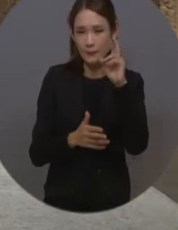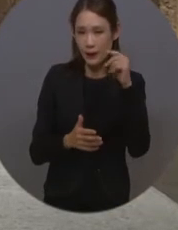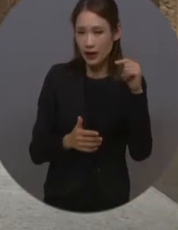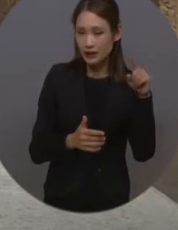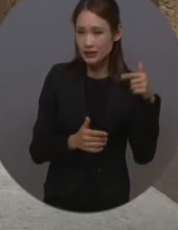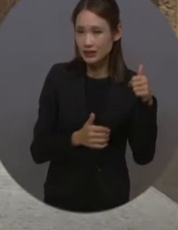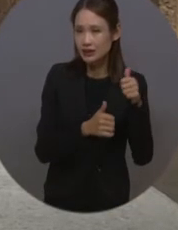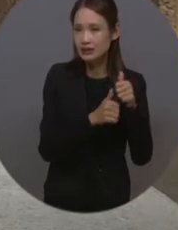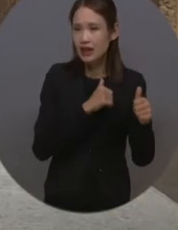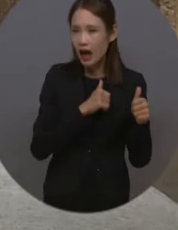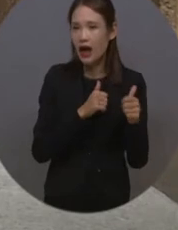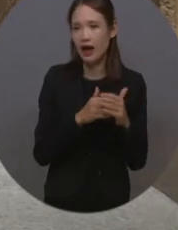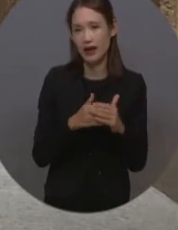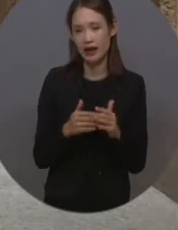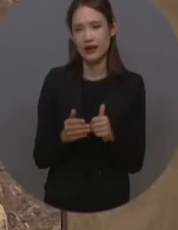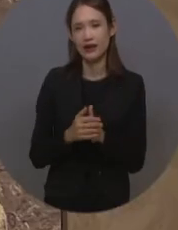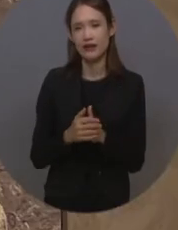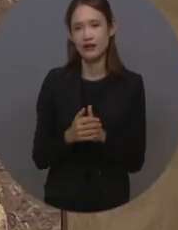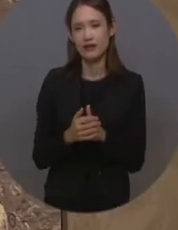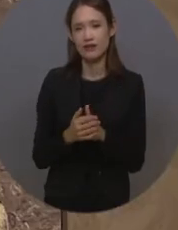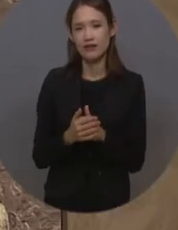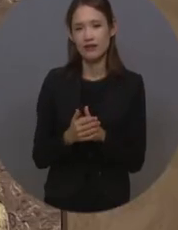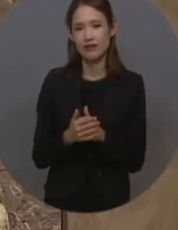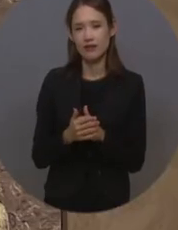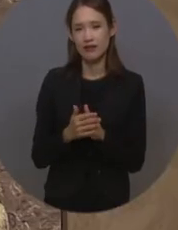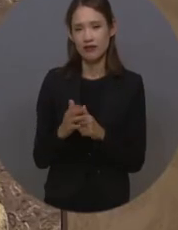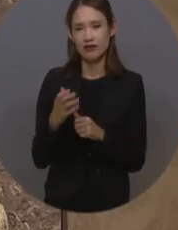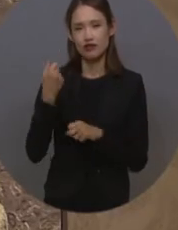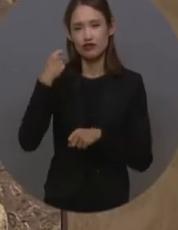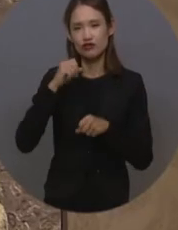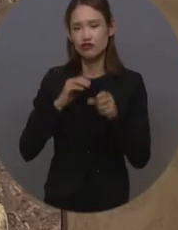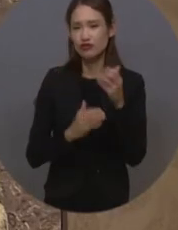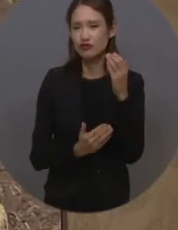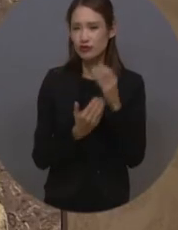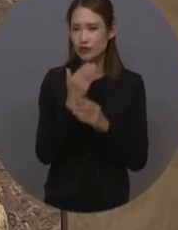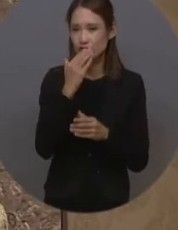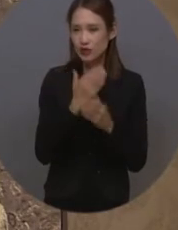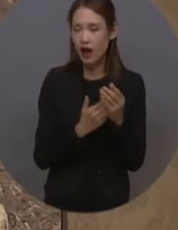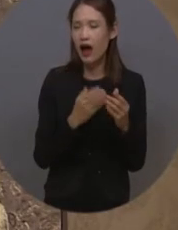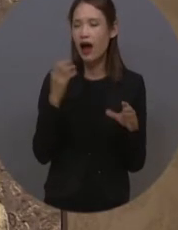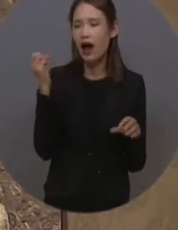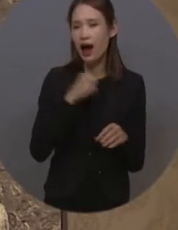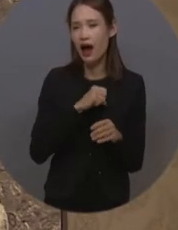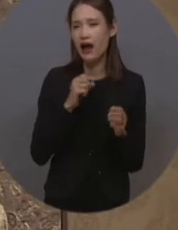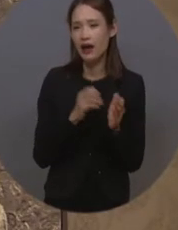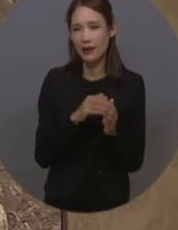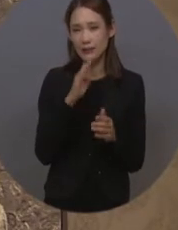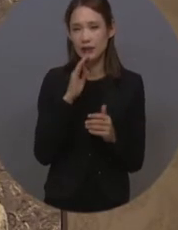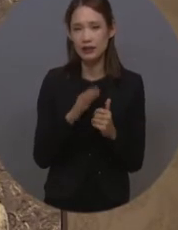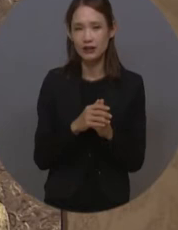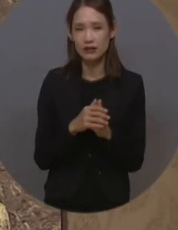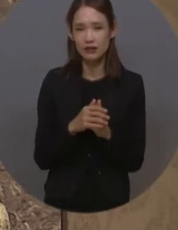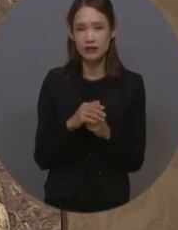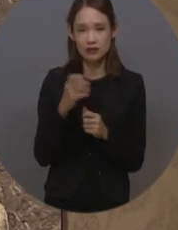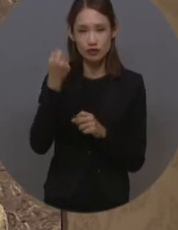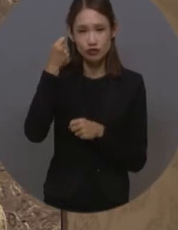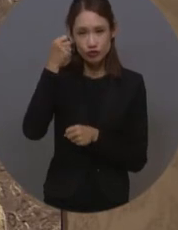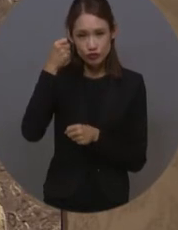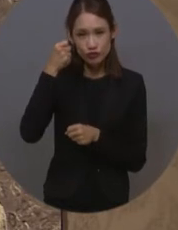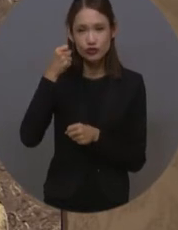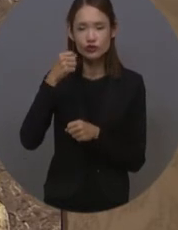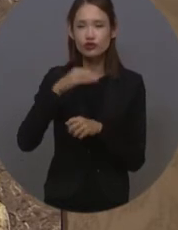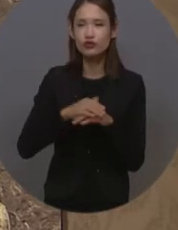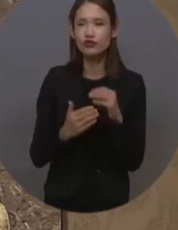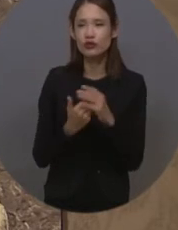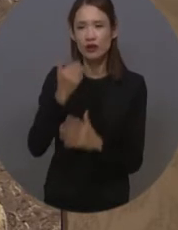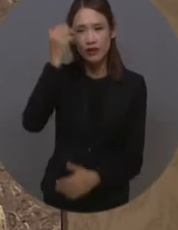박근혜 대통령한테 진 거 아니에요, 문재인 네. 대통령이. 그래서 아, 우리 구두를 신었었지 하고 말았었는데. 세상에 이제 그 구두를 기억하고